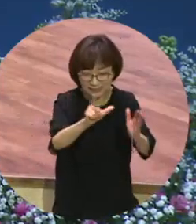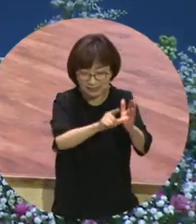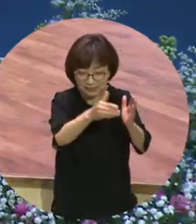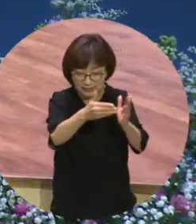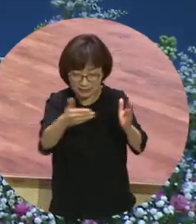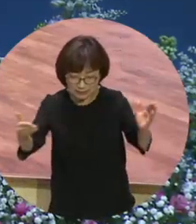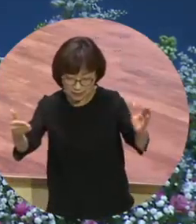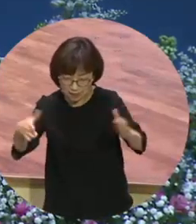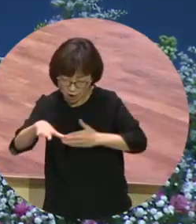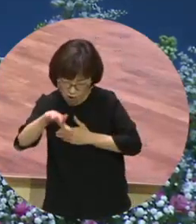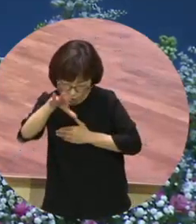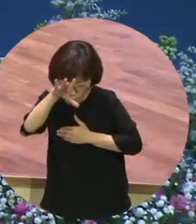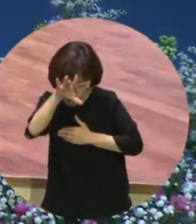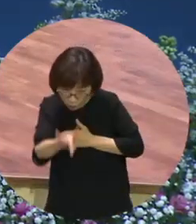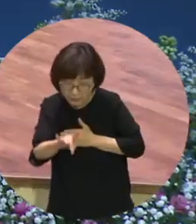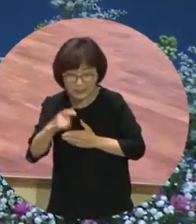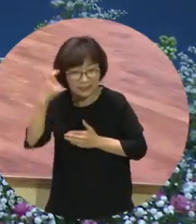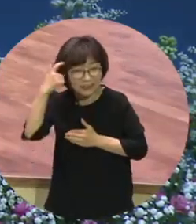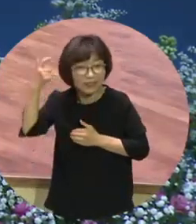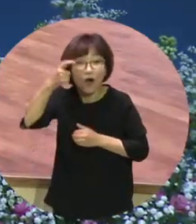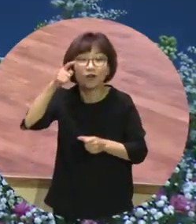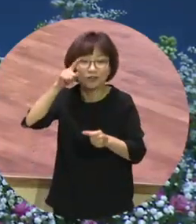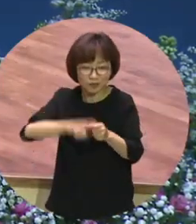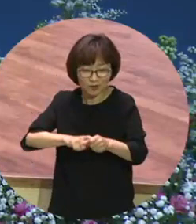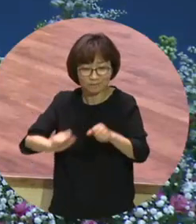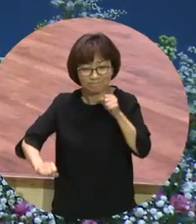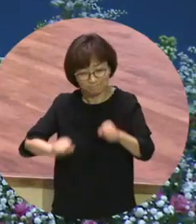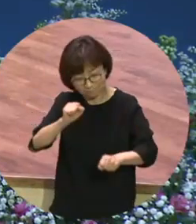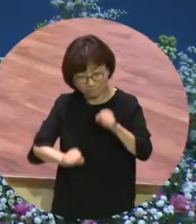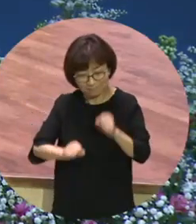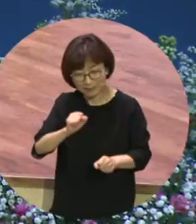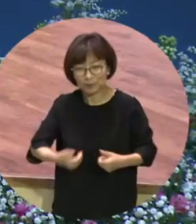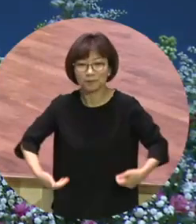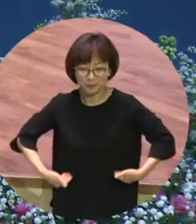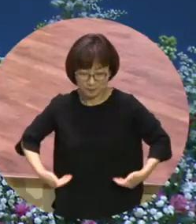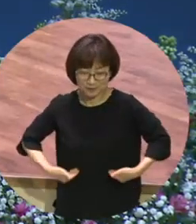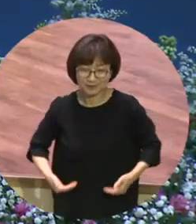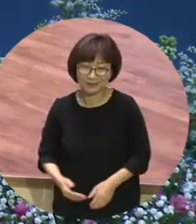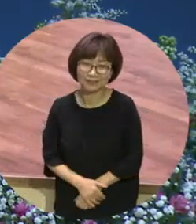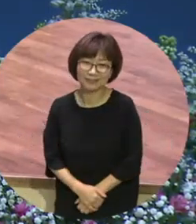맞는 영적인 행보를 해야 됩니다.